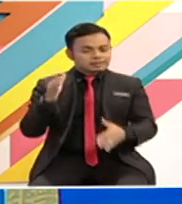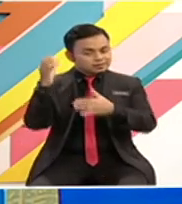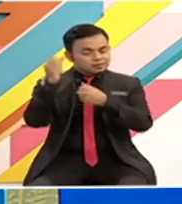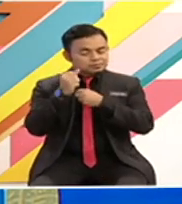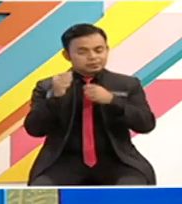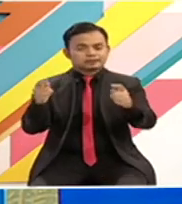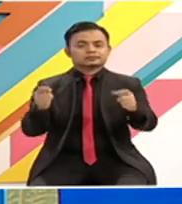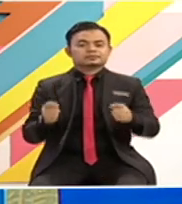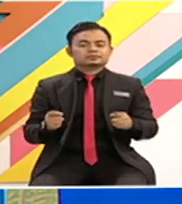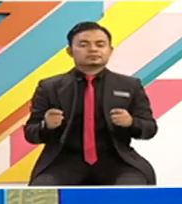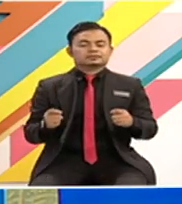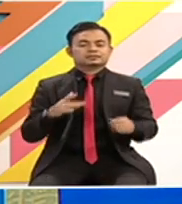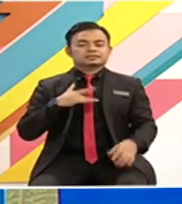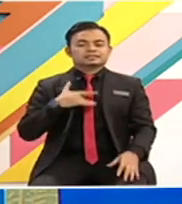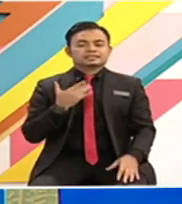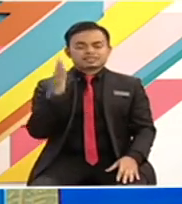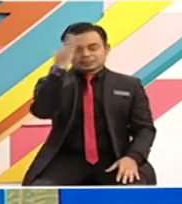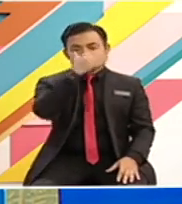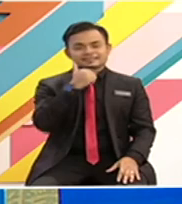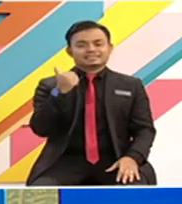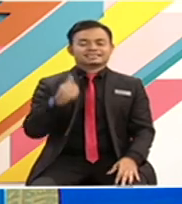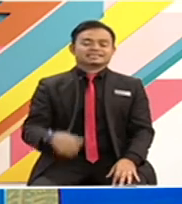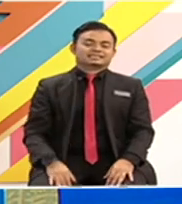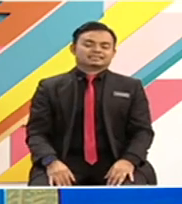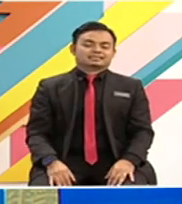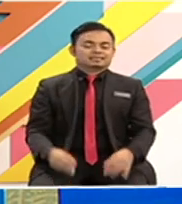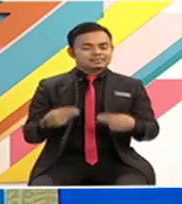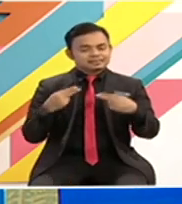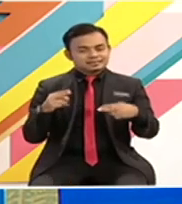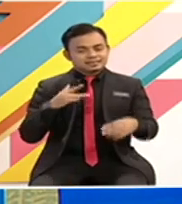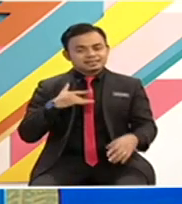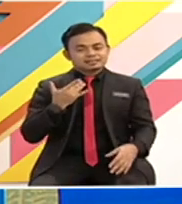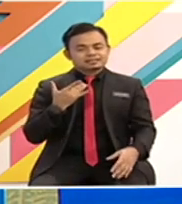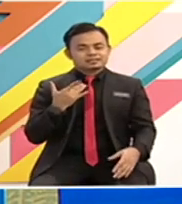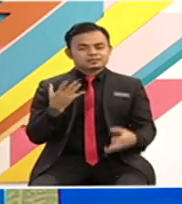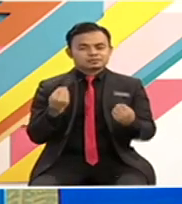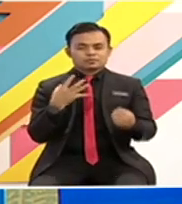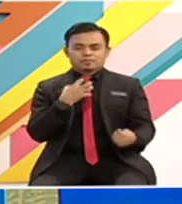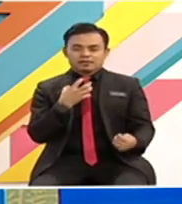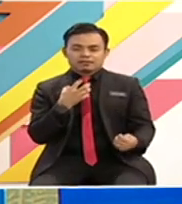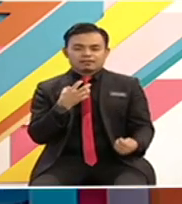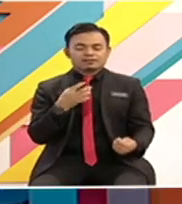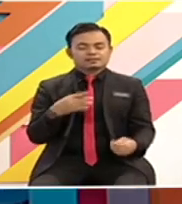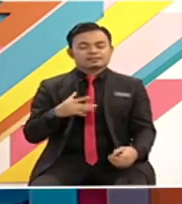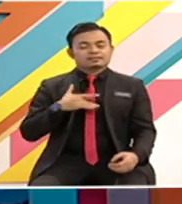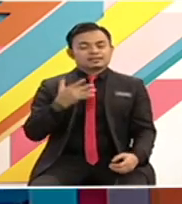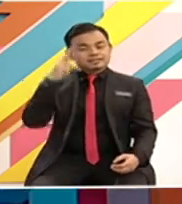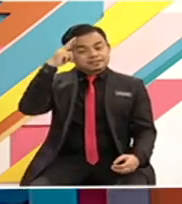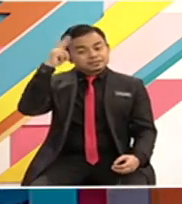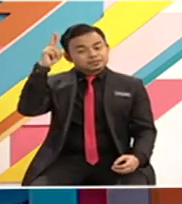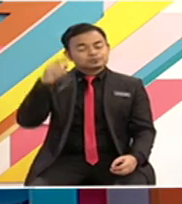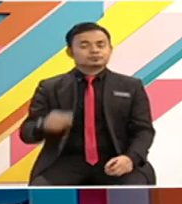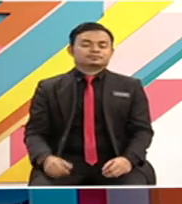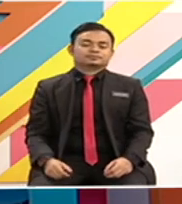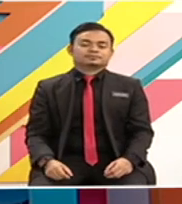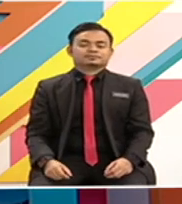cantiknya ya demikianlah Awil rasa rindu di larasnya nak marah itu adalah salah satu Kak yang